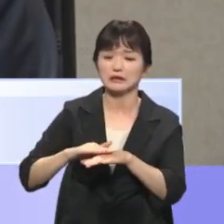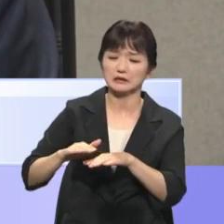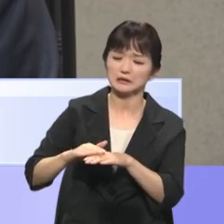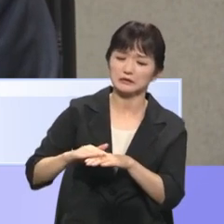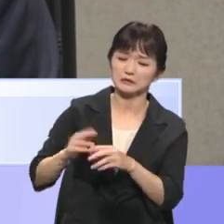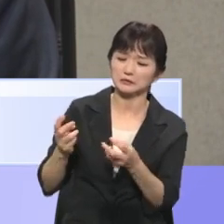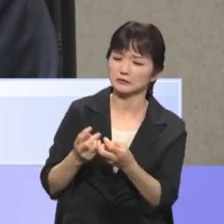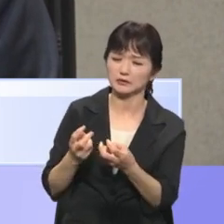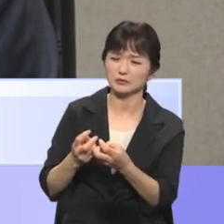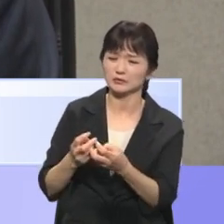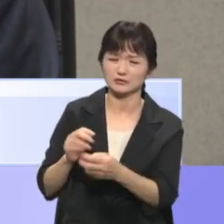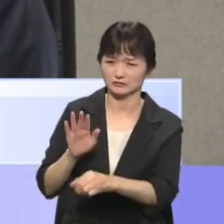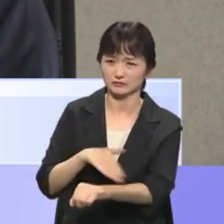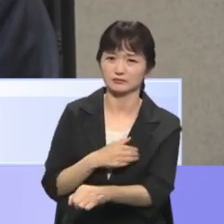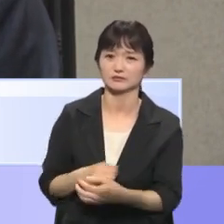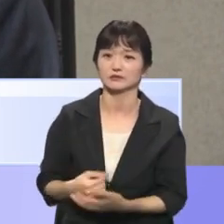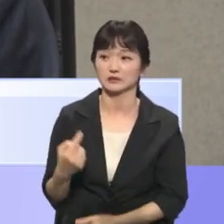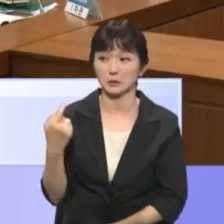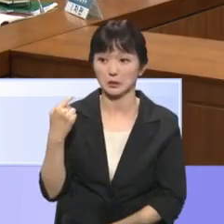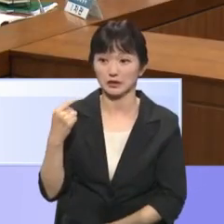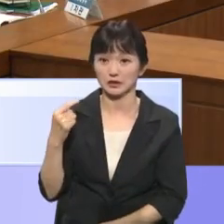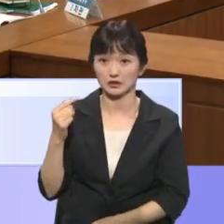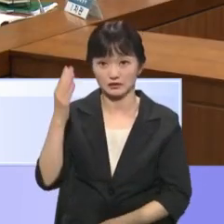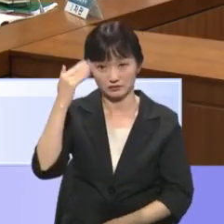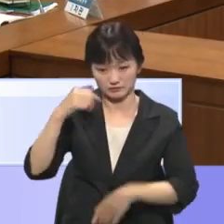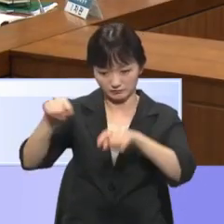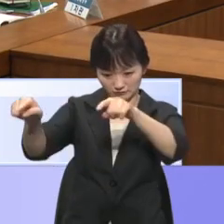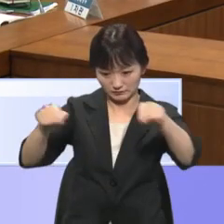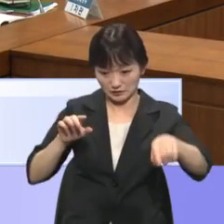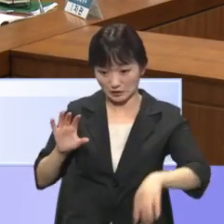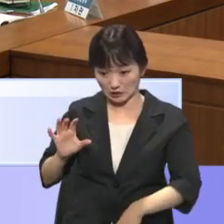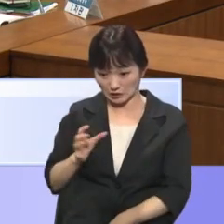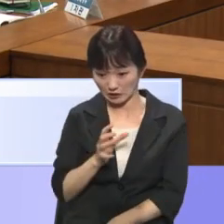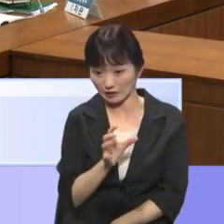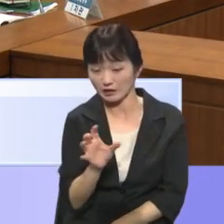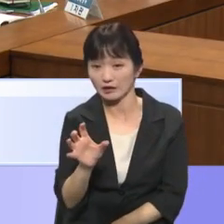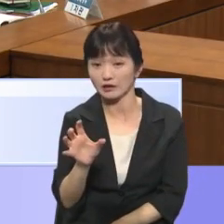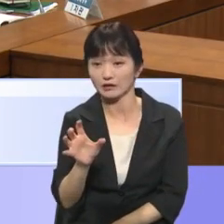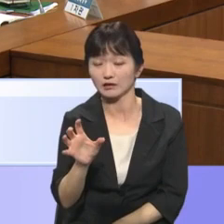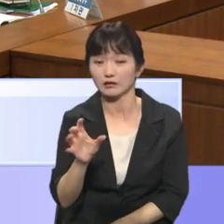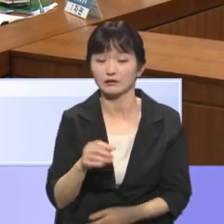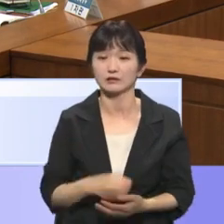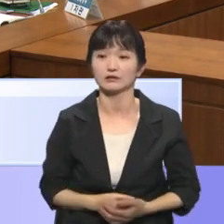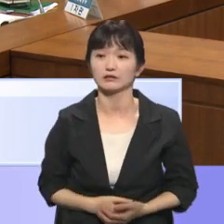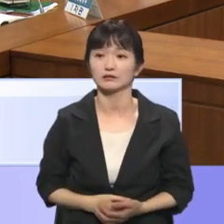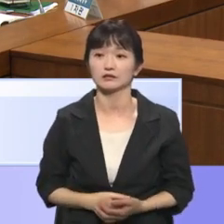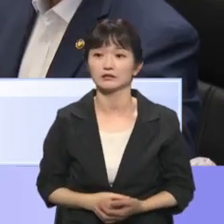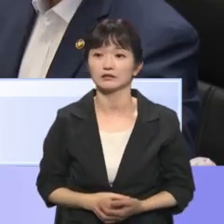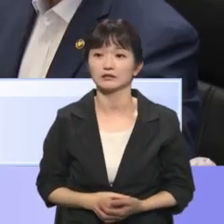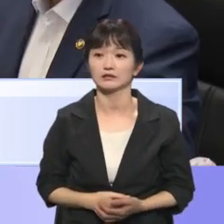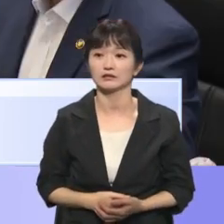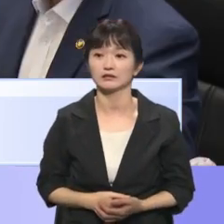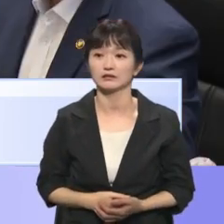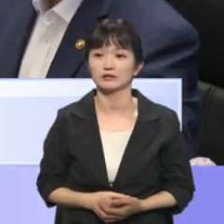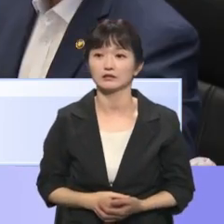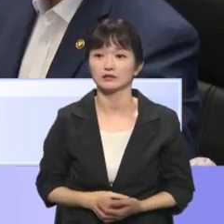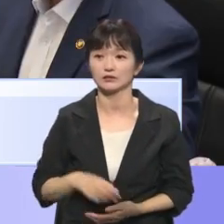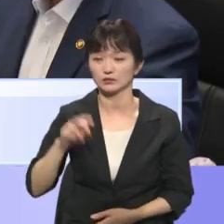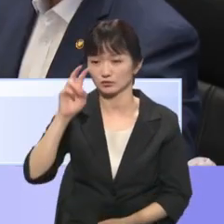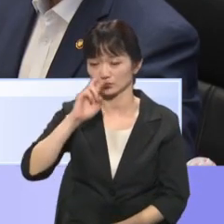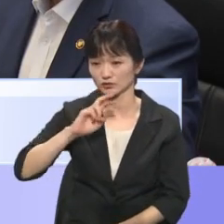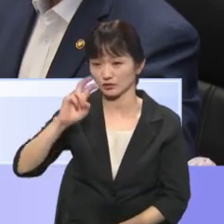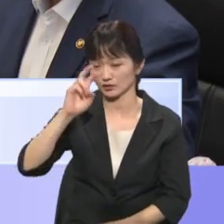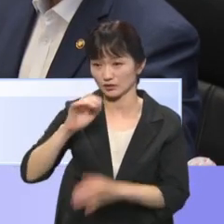불구하고 정말 어젯밤에 태풍이 살짝 비껴가서라도 그 19팀이 아이돌 팀이 나오는 건